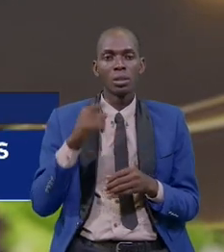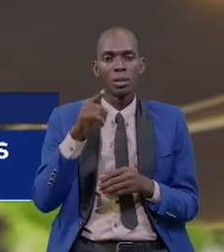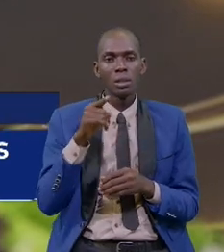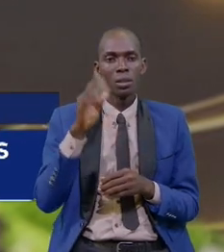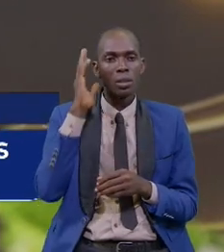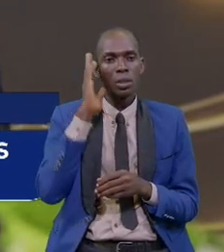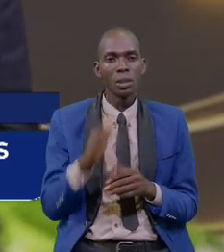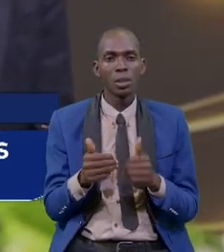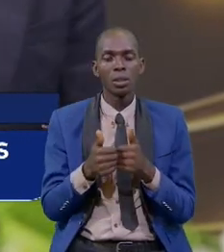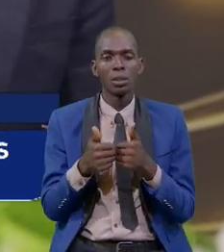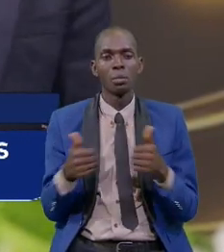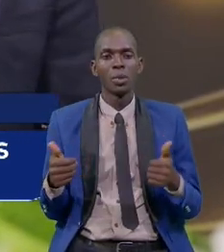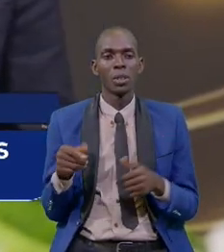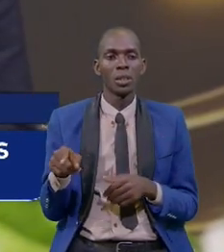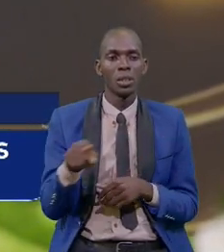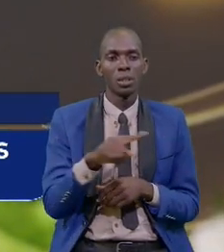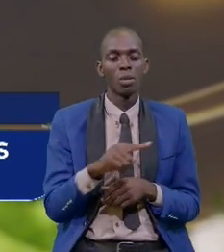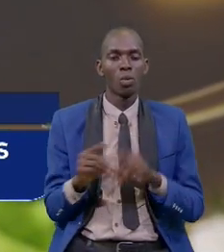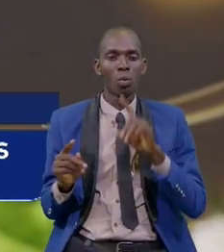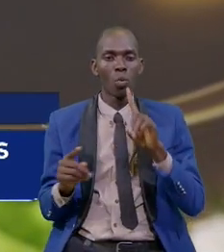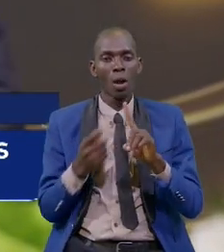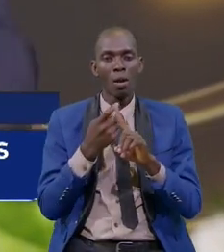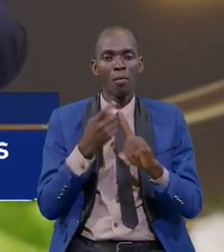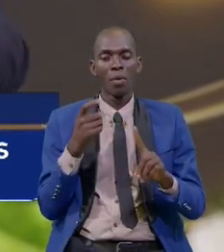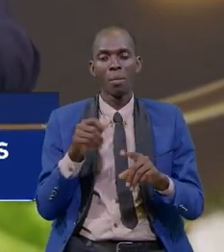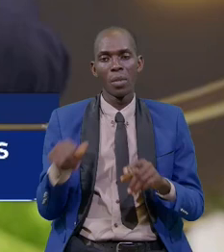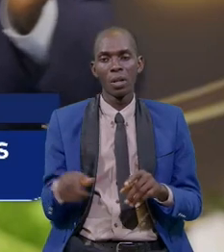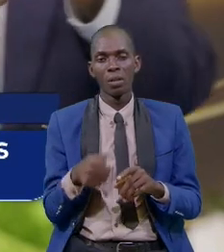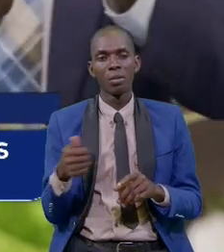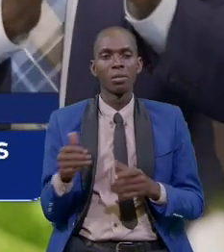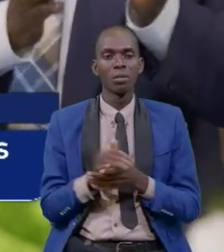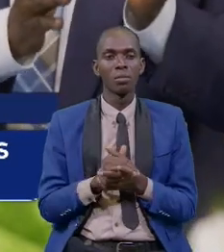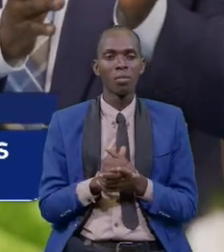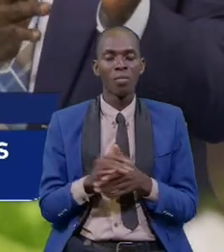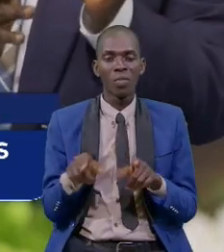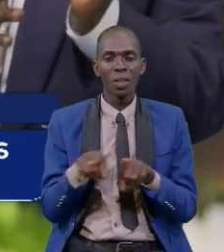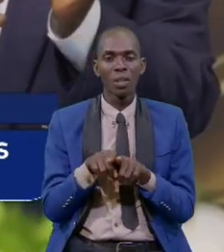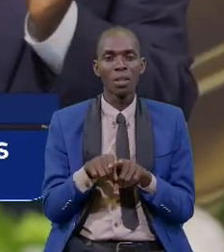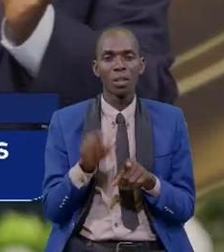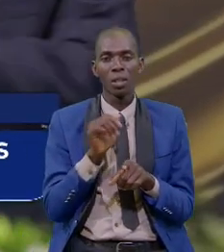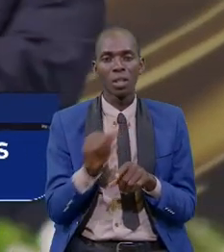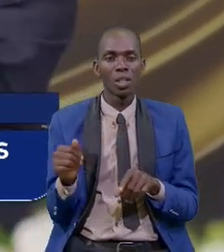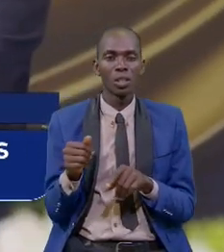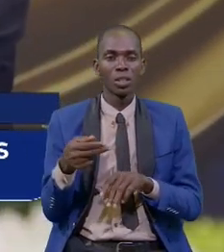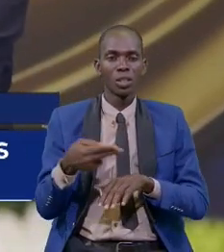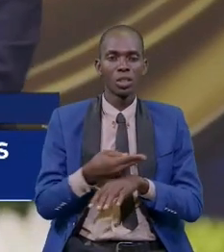séparera les uns d'avec les autres, comme le